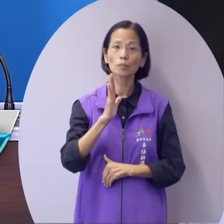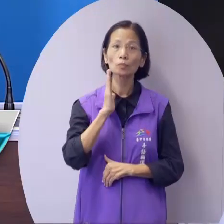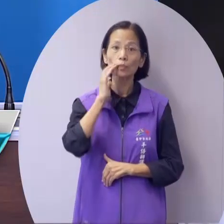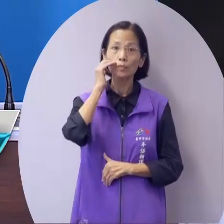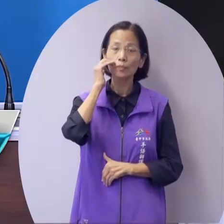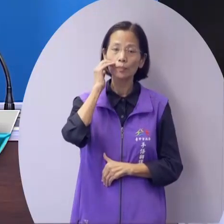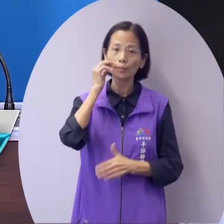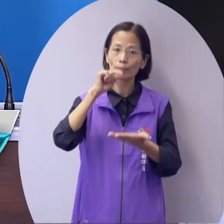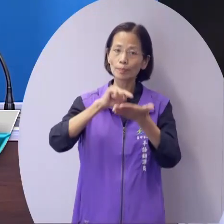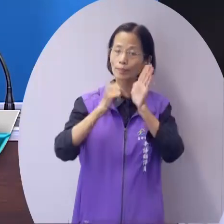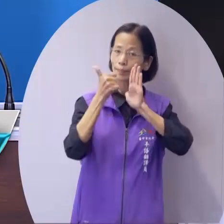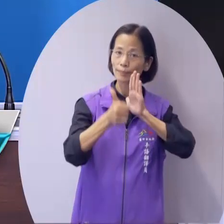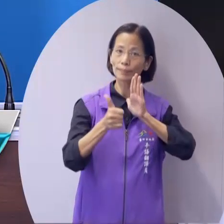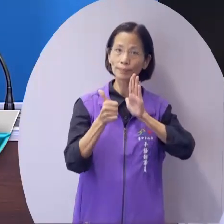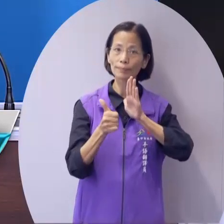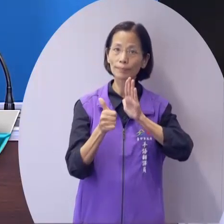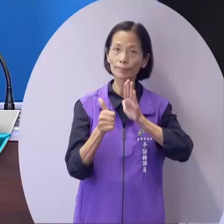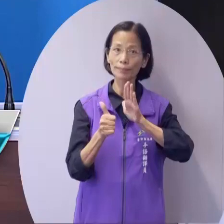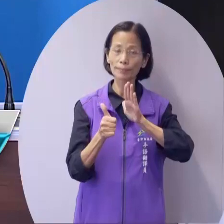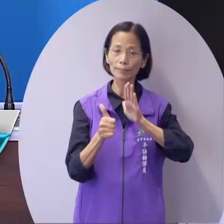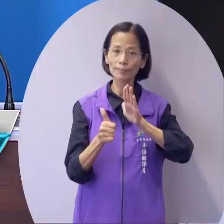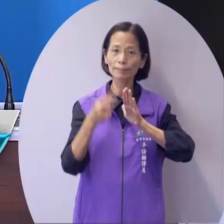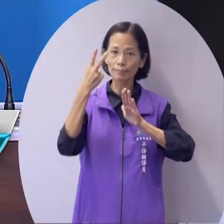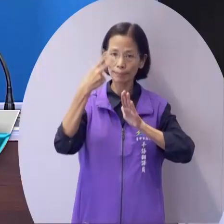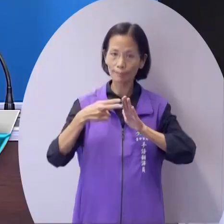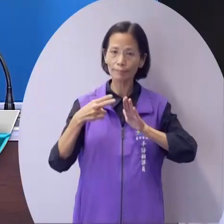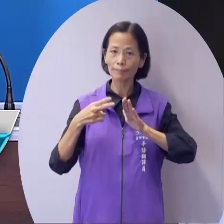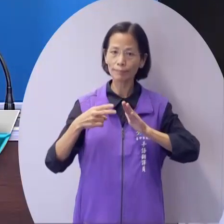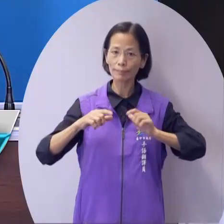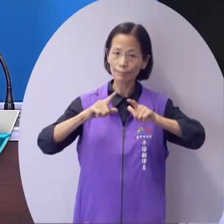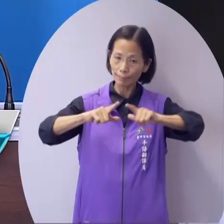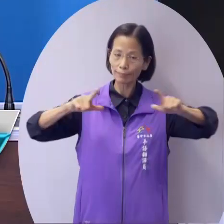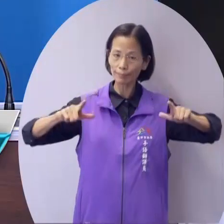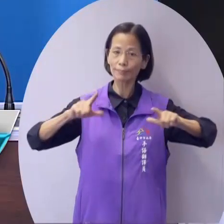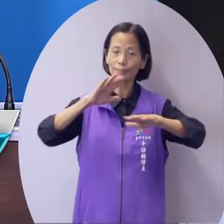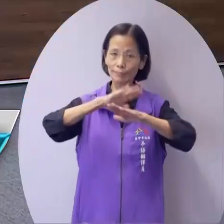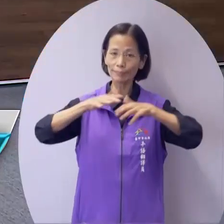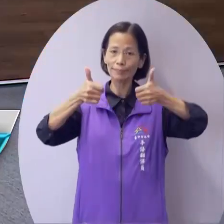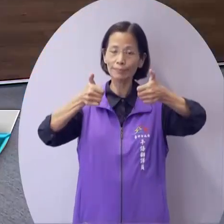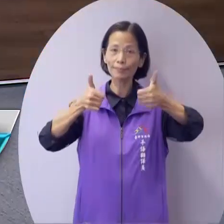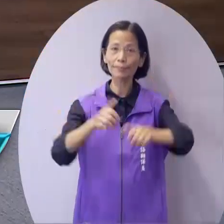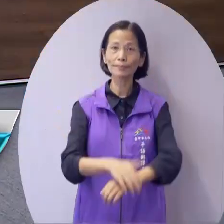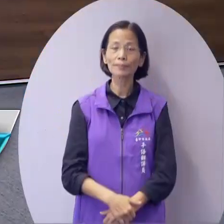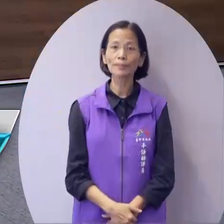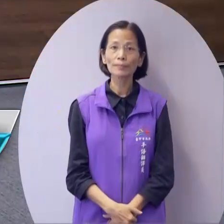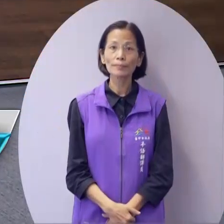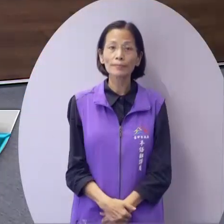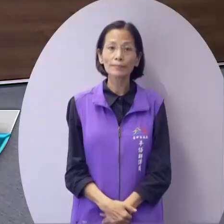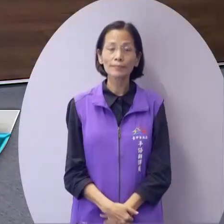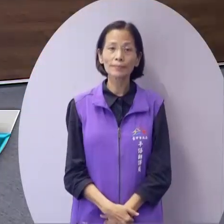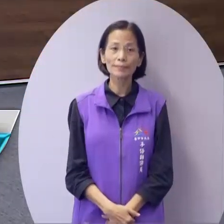实施成效良好，我们不排除都还会进一步的扩大。谢谢。